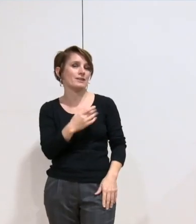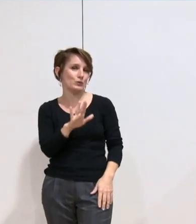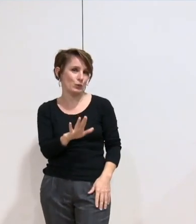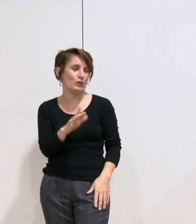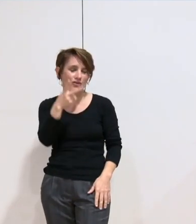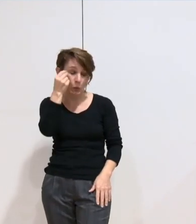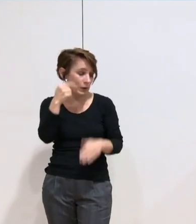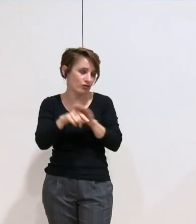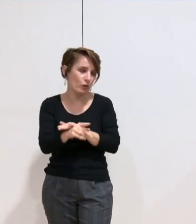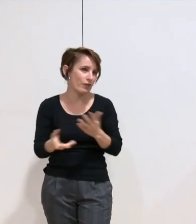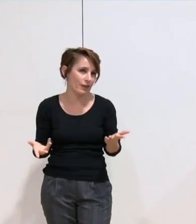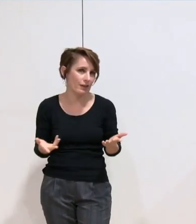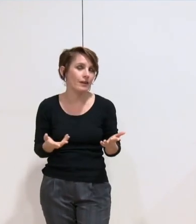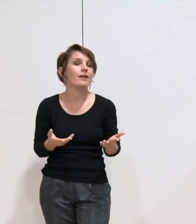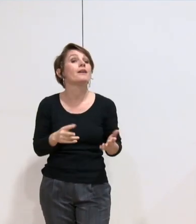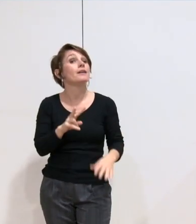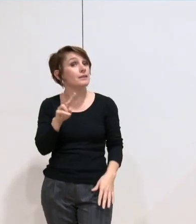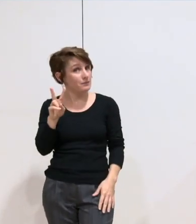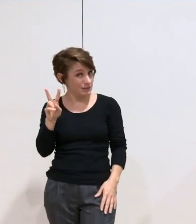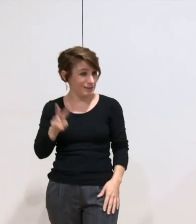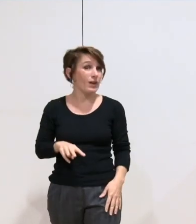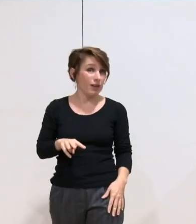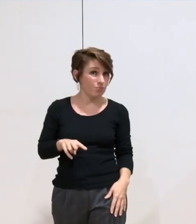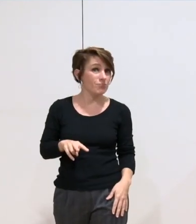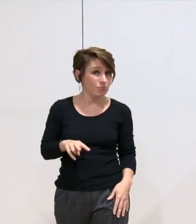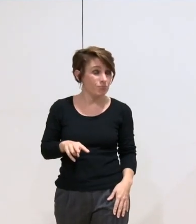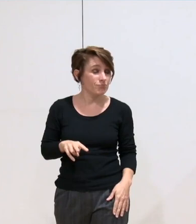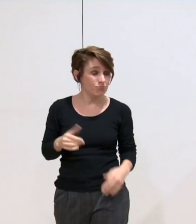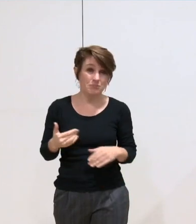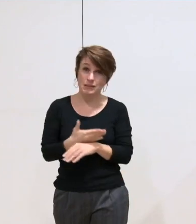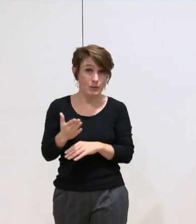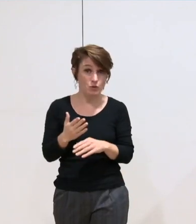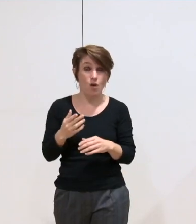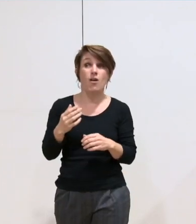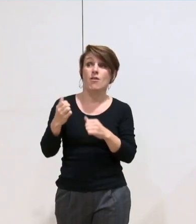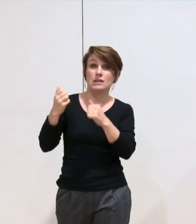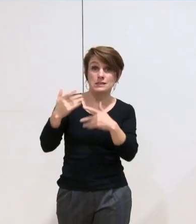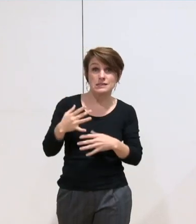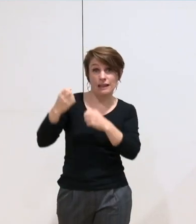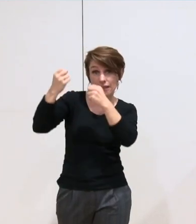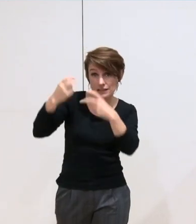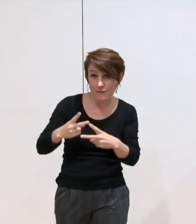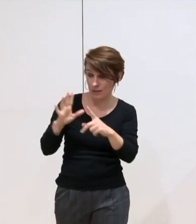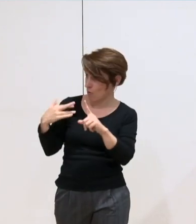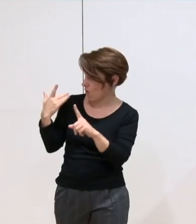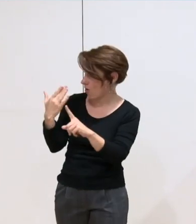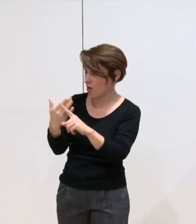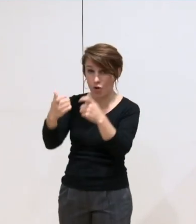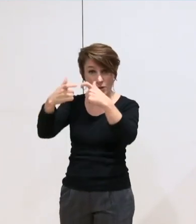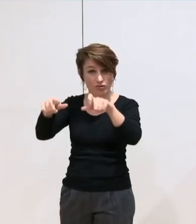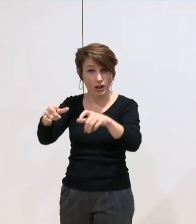qu'effectivement, certaines prestations n'ont pas, enfin en tout cas certaines recettes ne sont pas encore